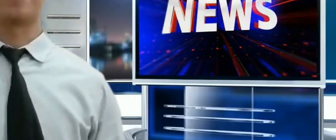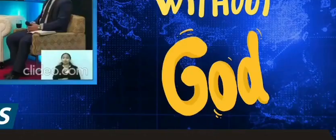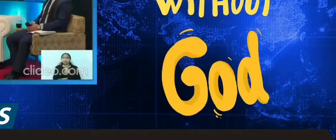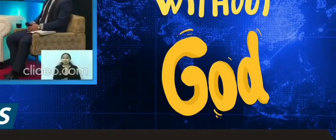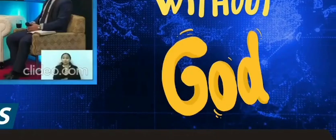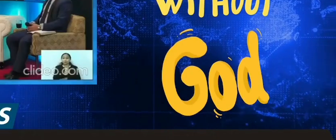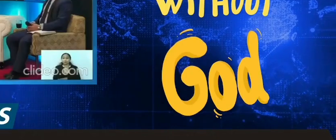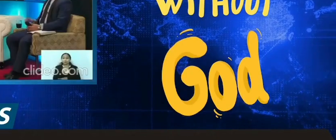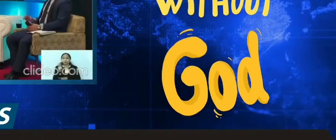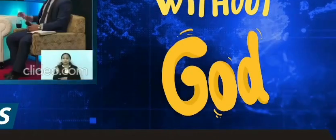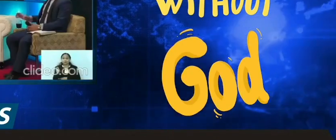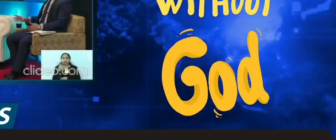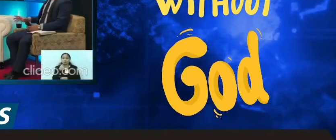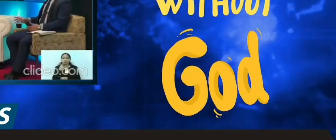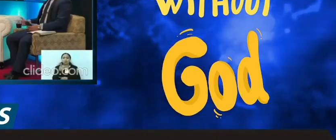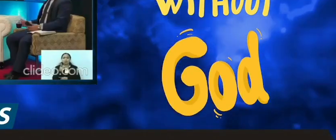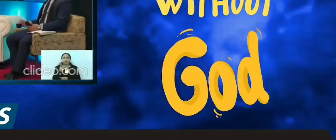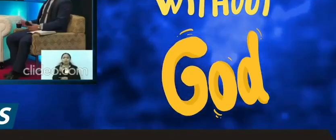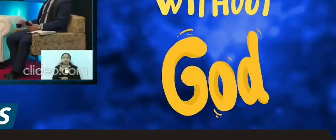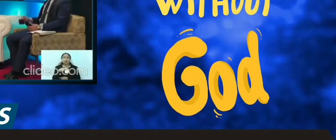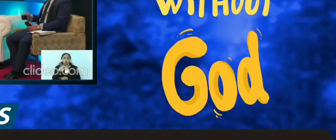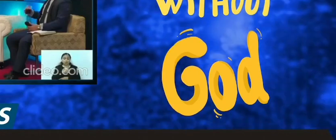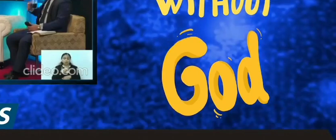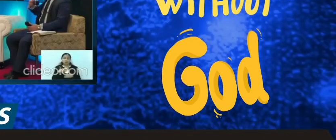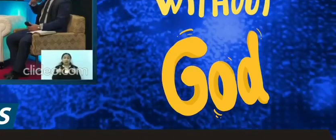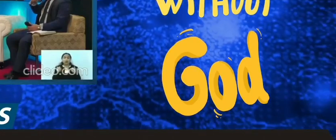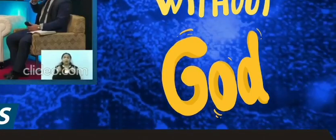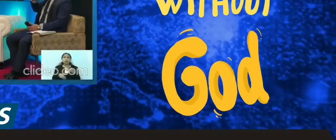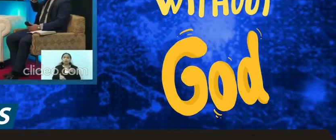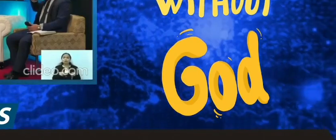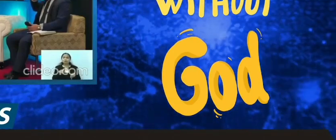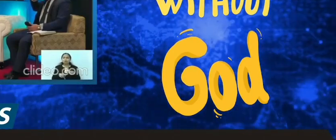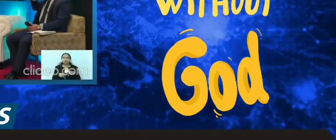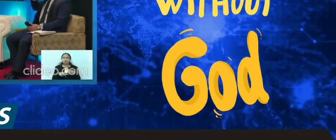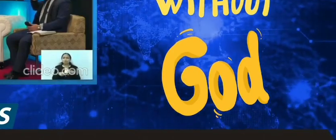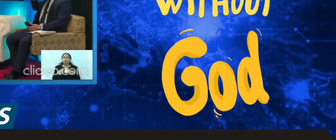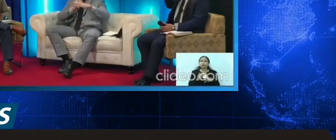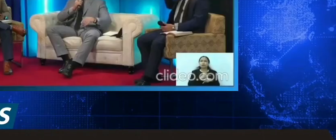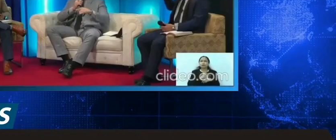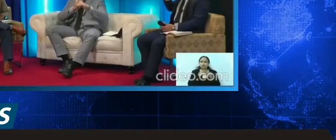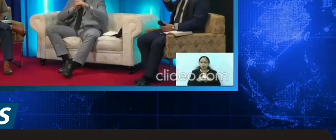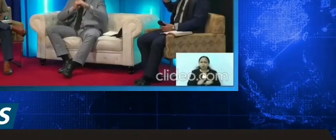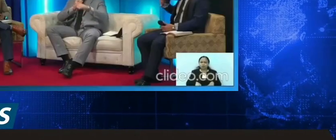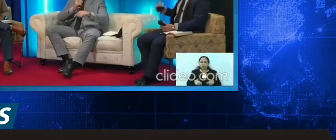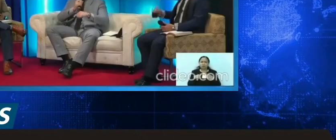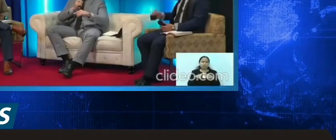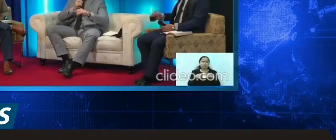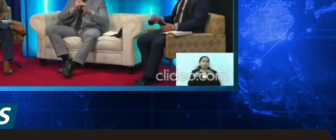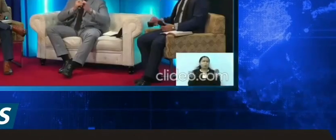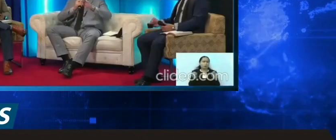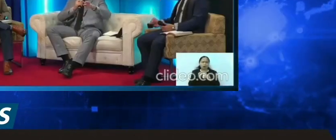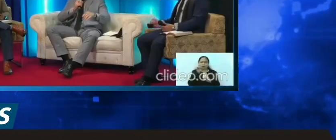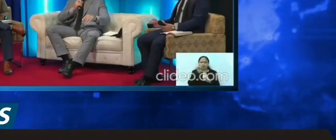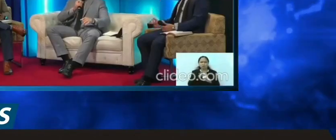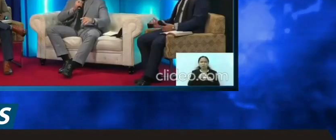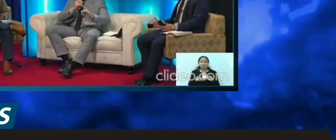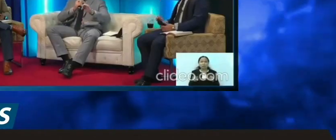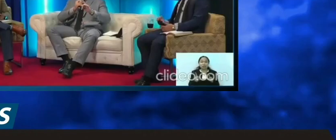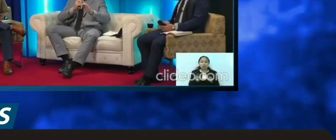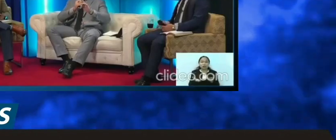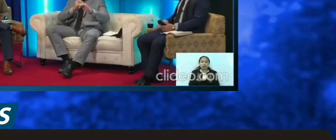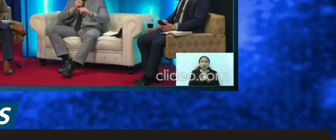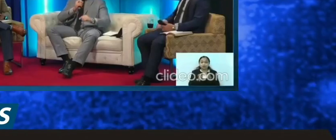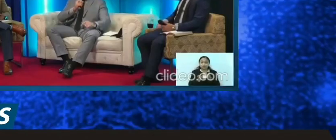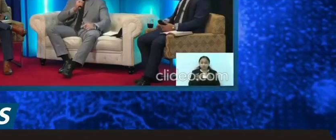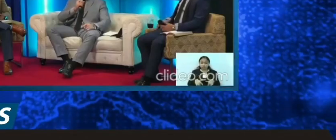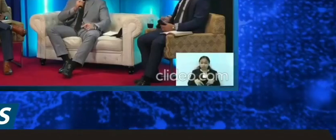paksa. Tayo mga young people, kaya natin mamuhay. Kaya natin mamuhay ng walang Diyos. Kaya natin yun eh. Pero, pag napamuhay ka, ang tanong ba yung